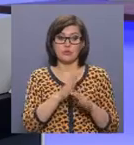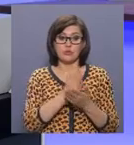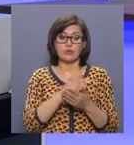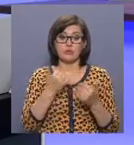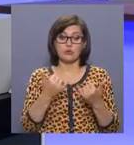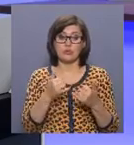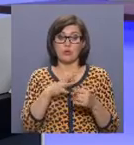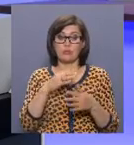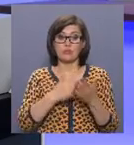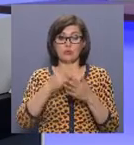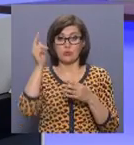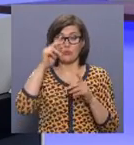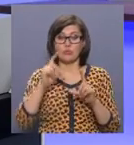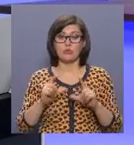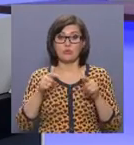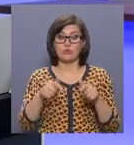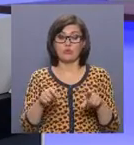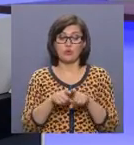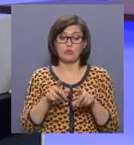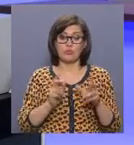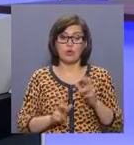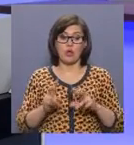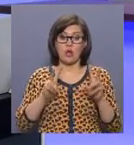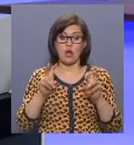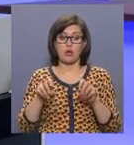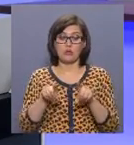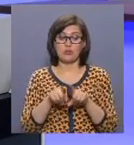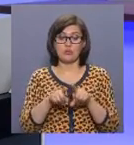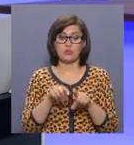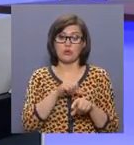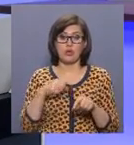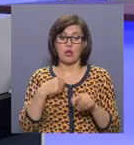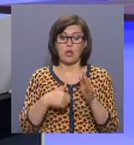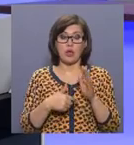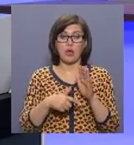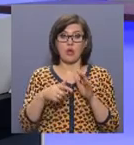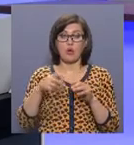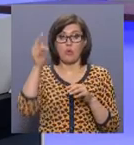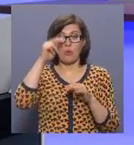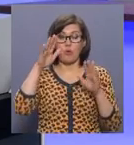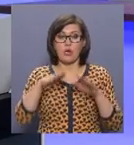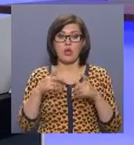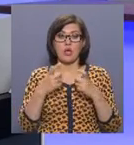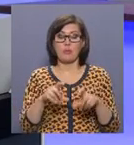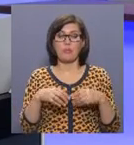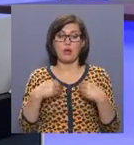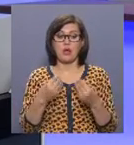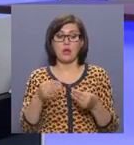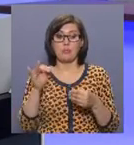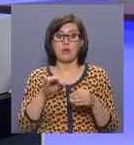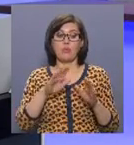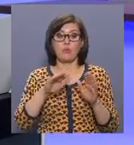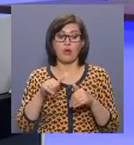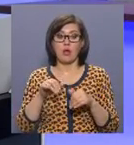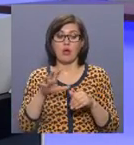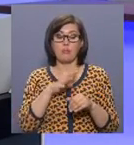енді жоғарғы оқу орнына түсіп, студент атану үшін ең алдымен оқу ордасында емтихан тапсырады. Тек содан